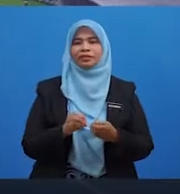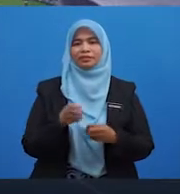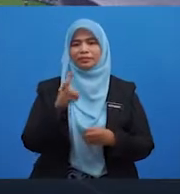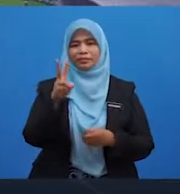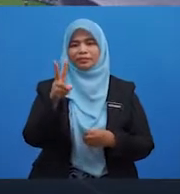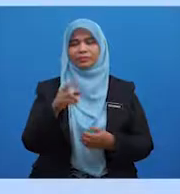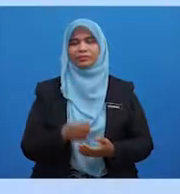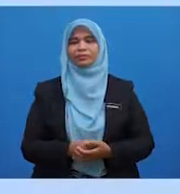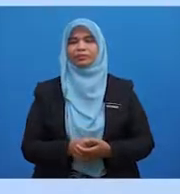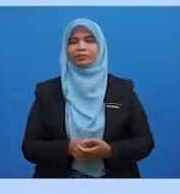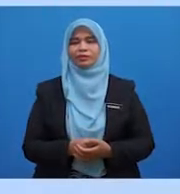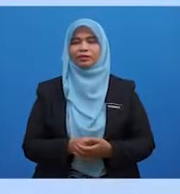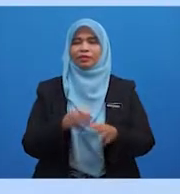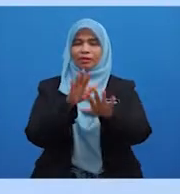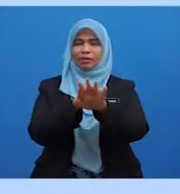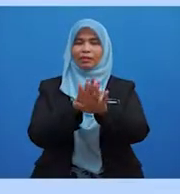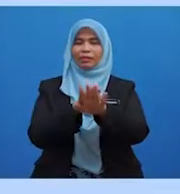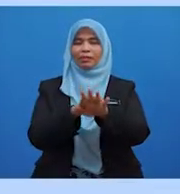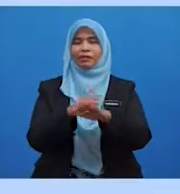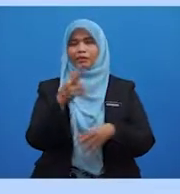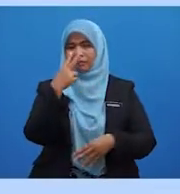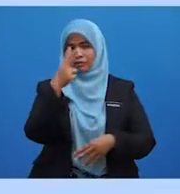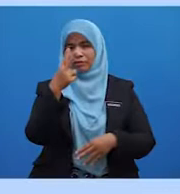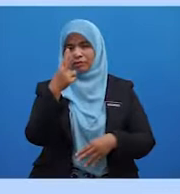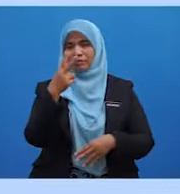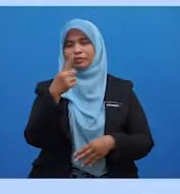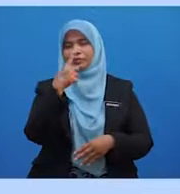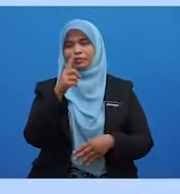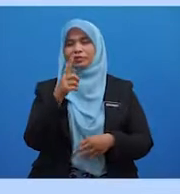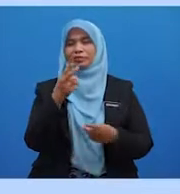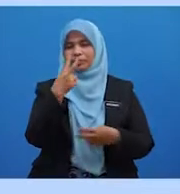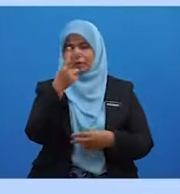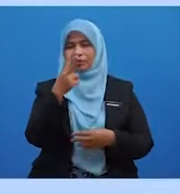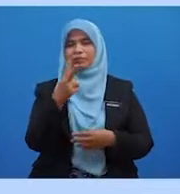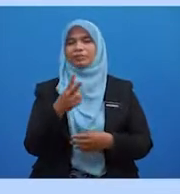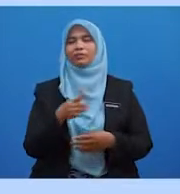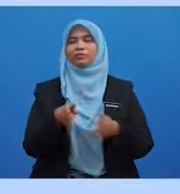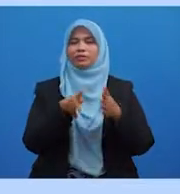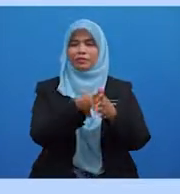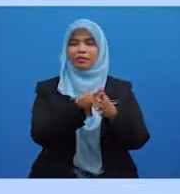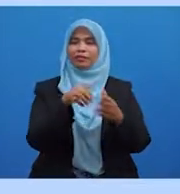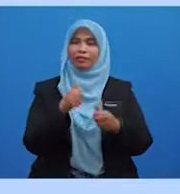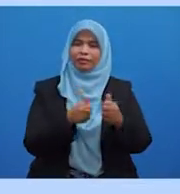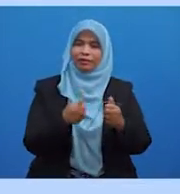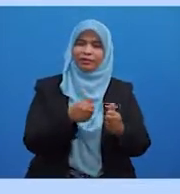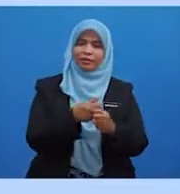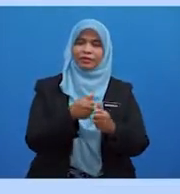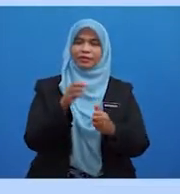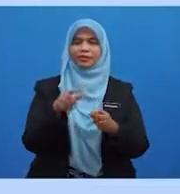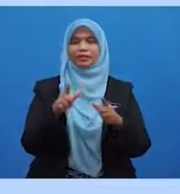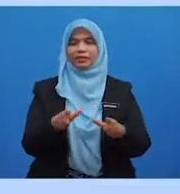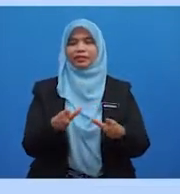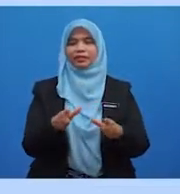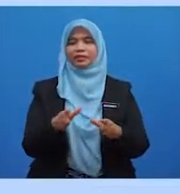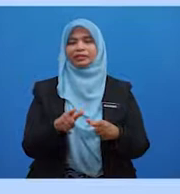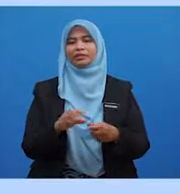Situasi yang kedua, ramai penonton dan penyokong hadir untuk menyaksikan persembahan larian anda yang diletakkan sebagai